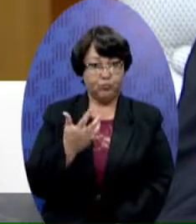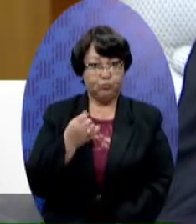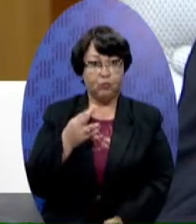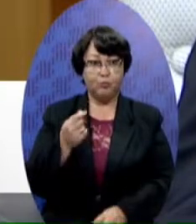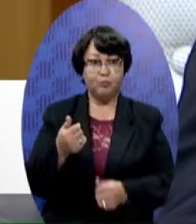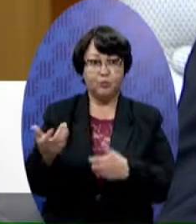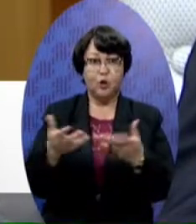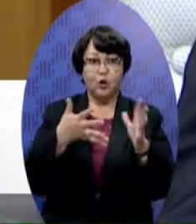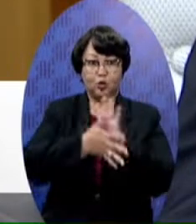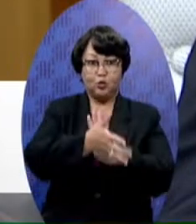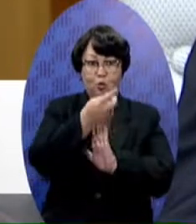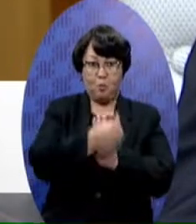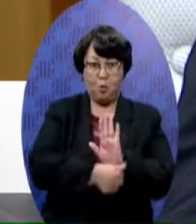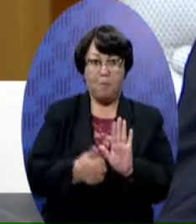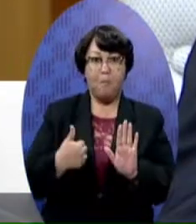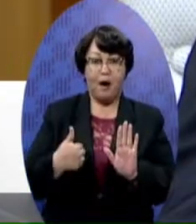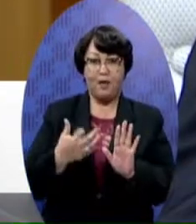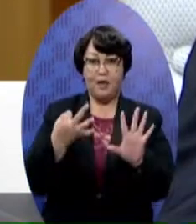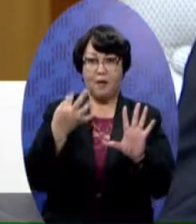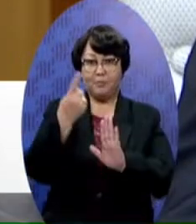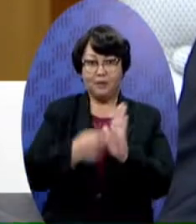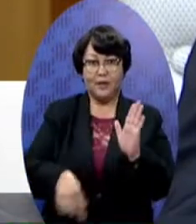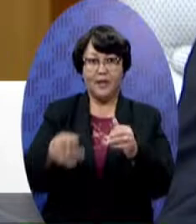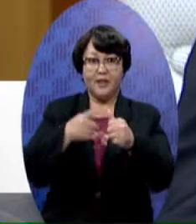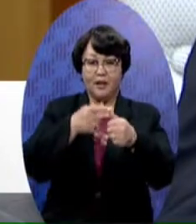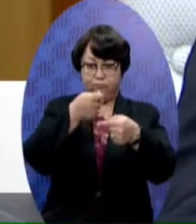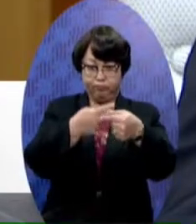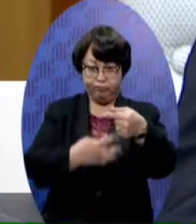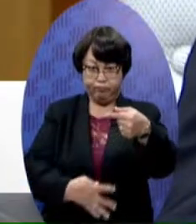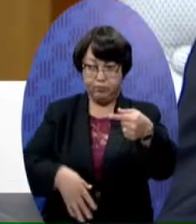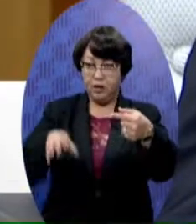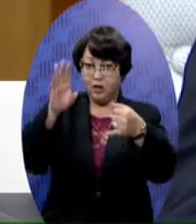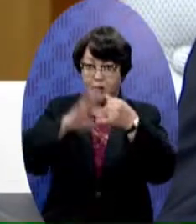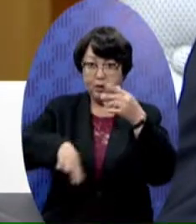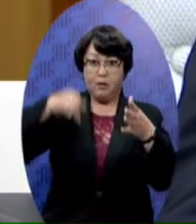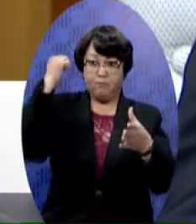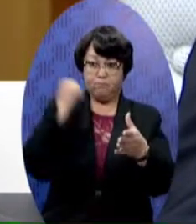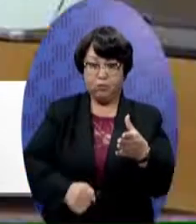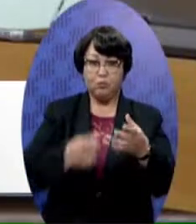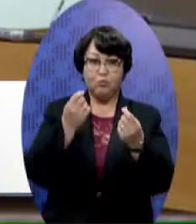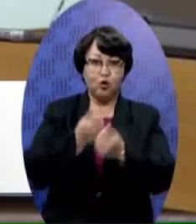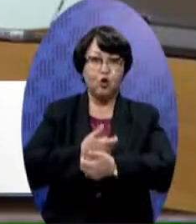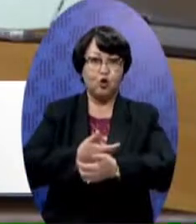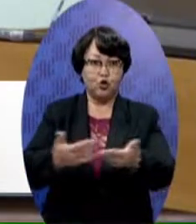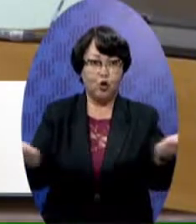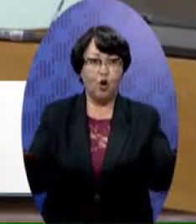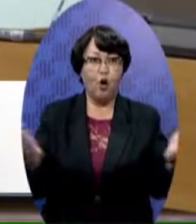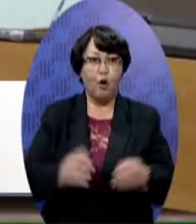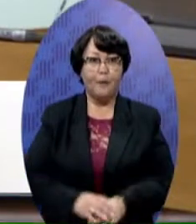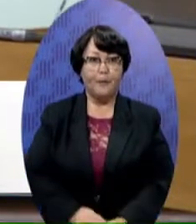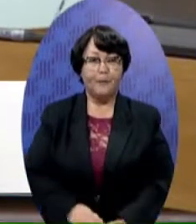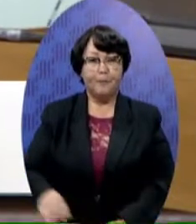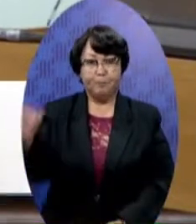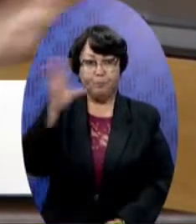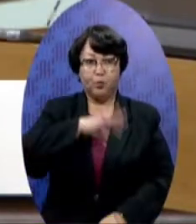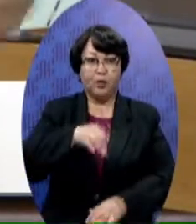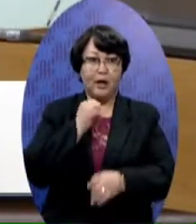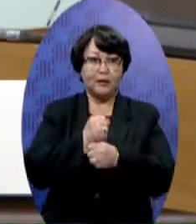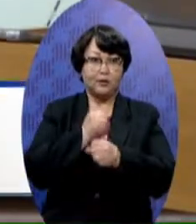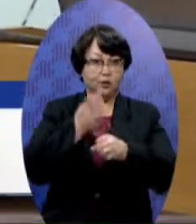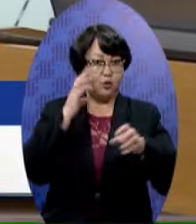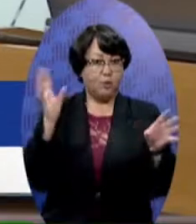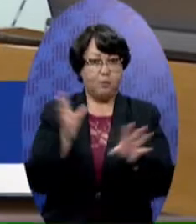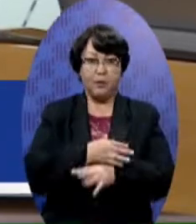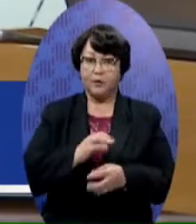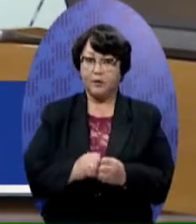нь манай багцд байж байгаа 8 сард нэрс нь гараад ирэхэд эцэлж гарахаар энэ мөнгөнүүдийг олгочихно. Ер нь нийт ажлын явц бол одоо